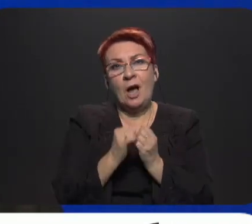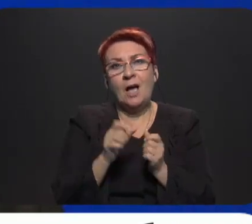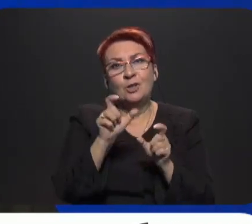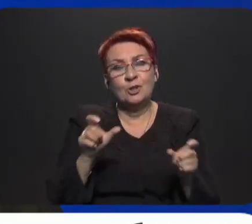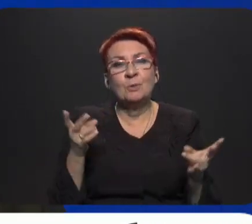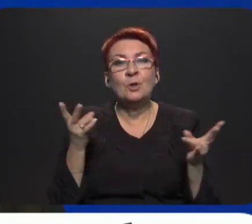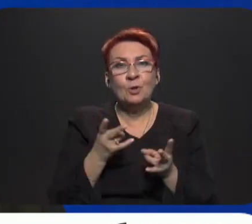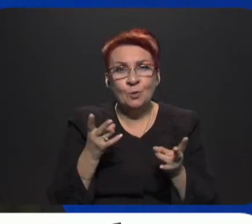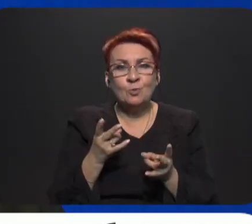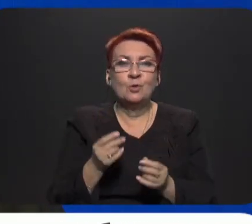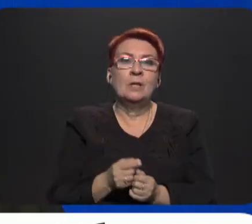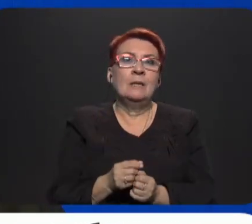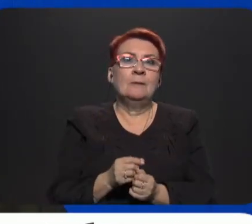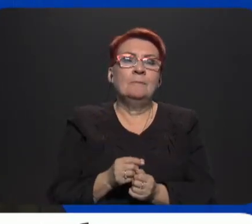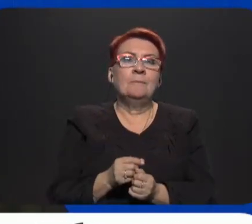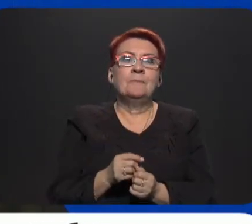нужно,